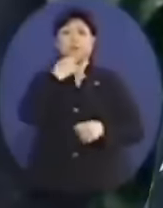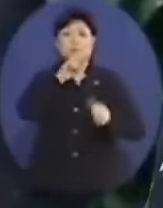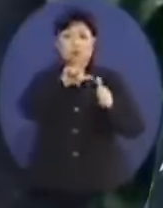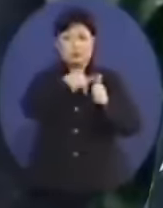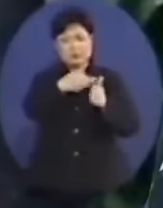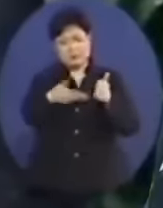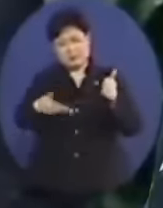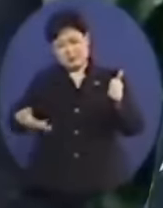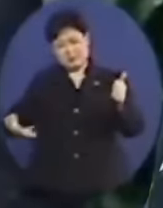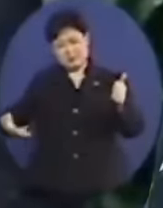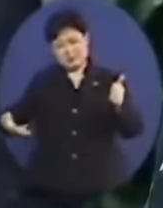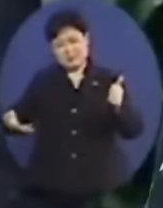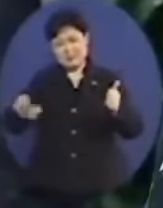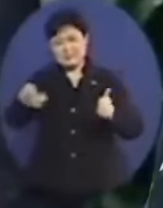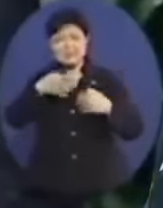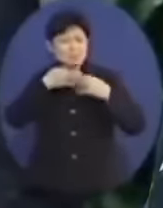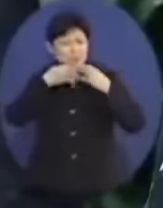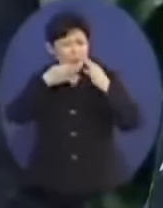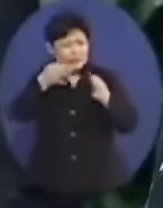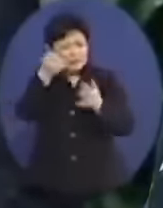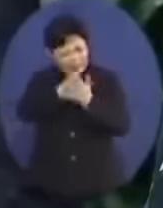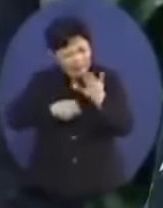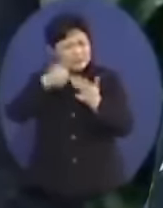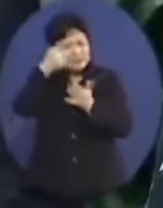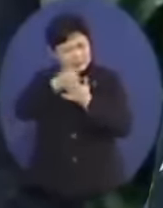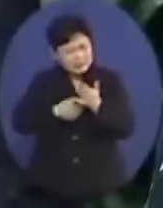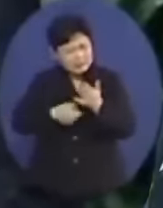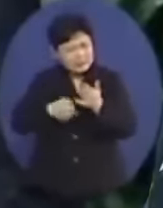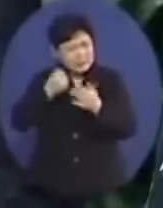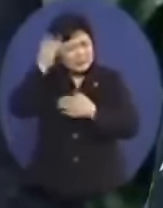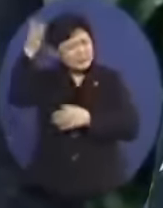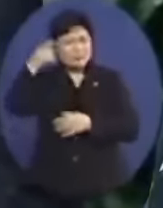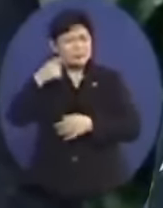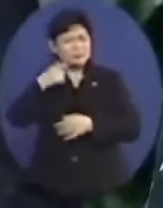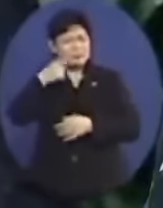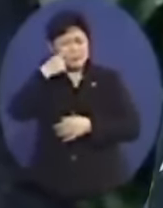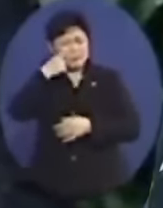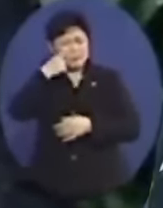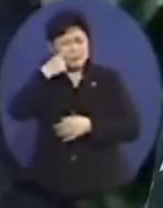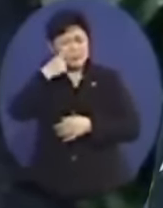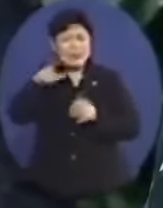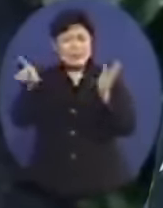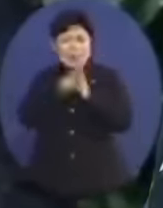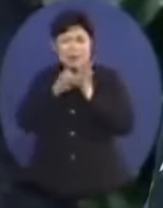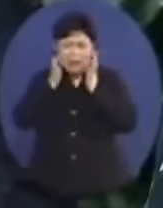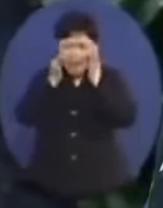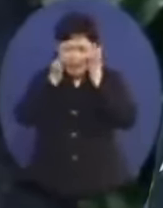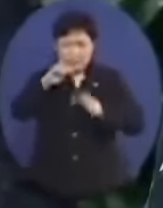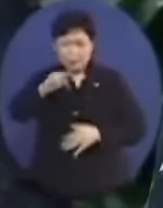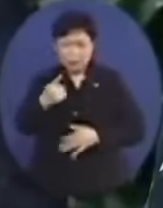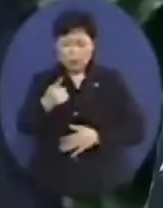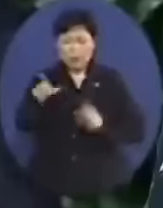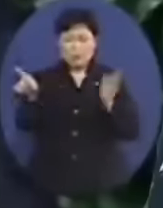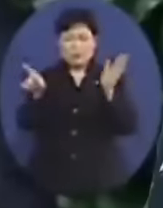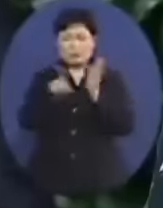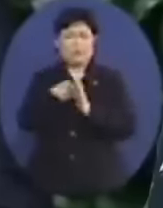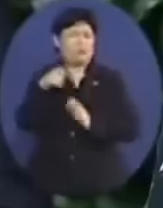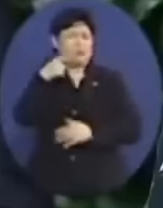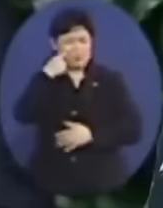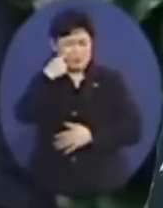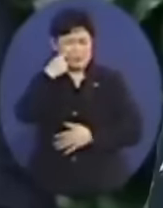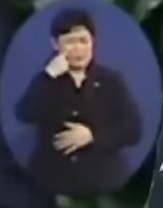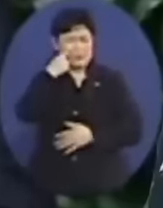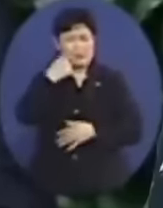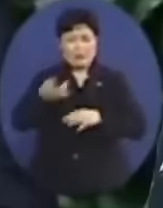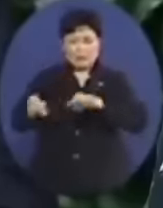믿어지네요 그 탄식이 잊어지지 않습니다 그렇게 믿으려고 애를 써도 안 믿어지니